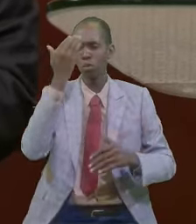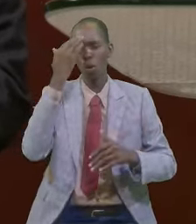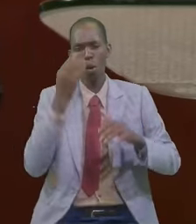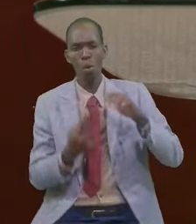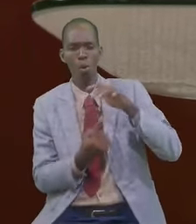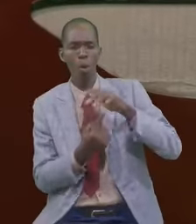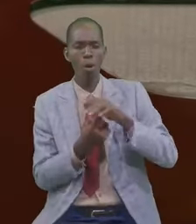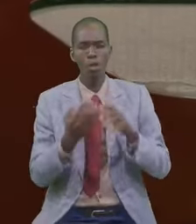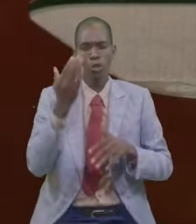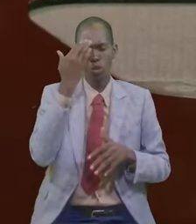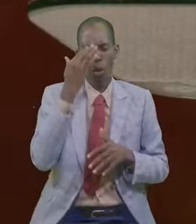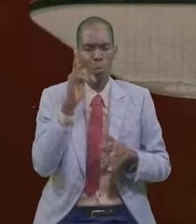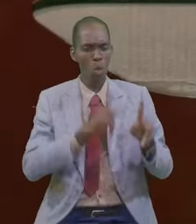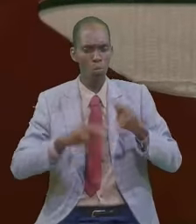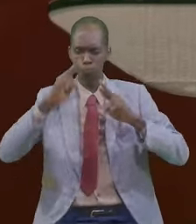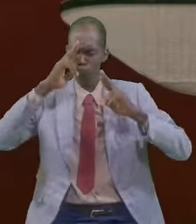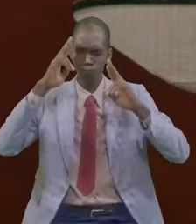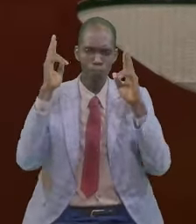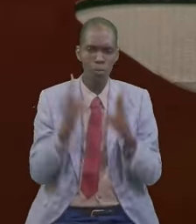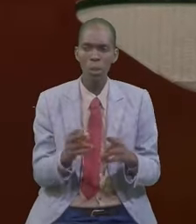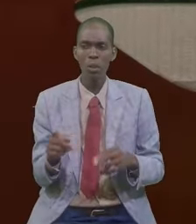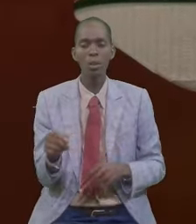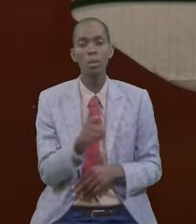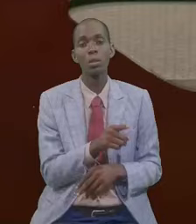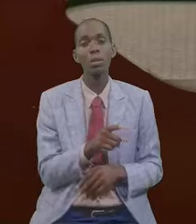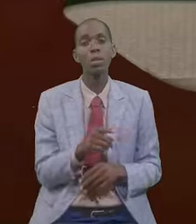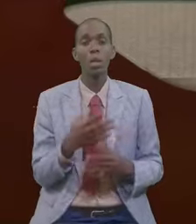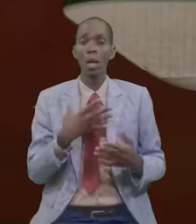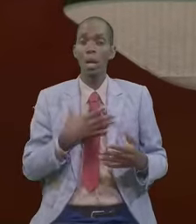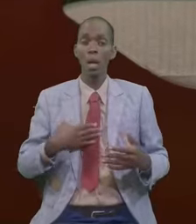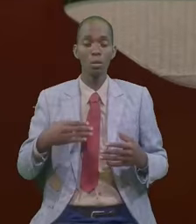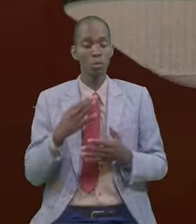leur donne la popularité, le respect des gens.